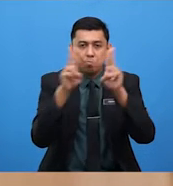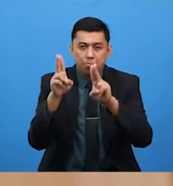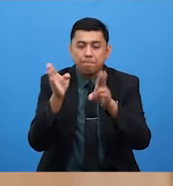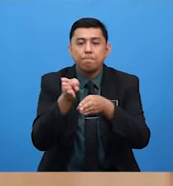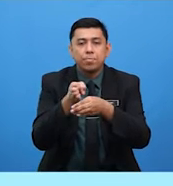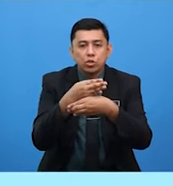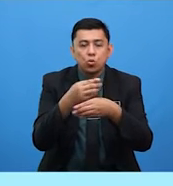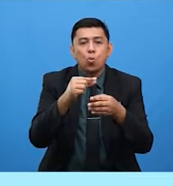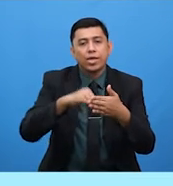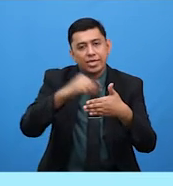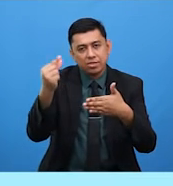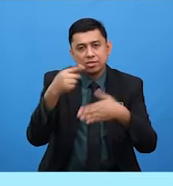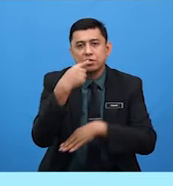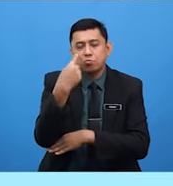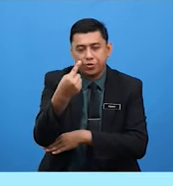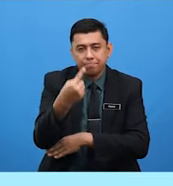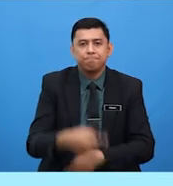tersebut.